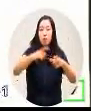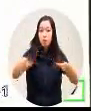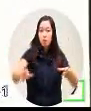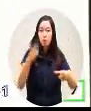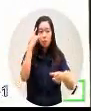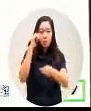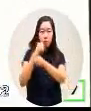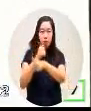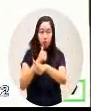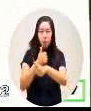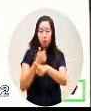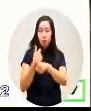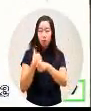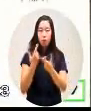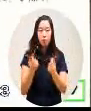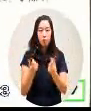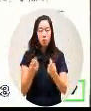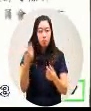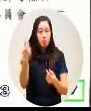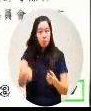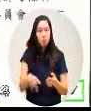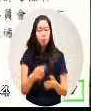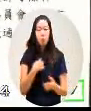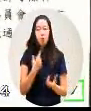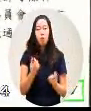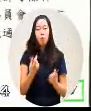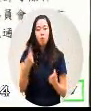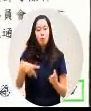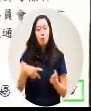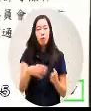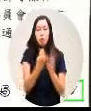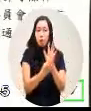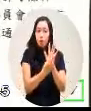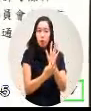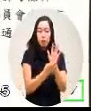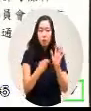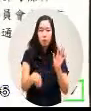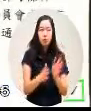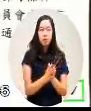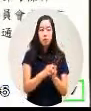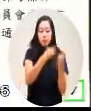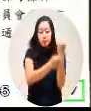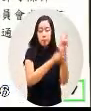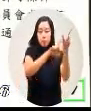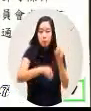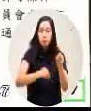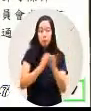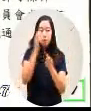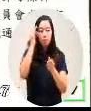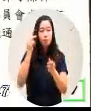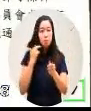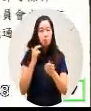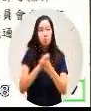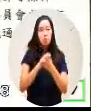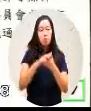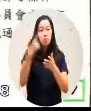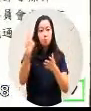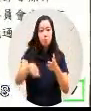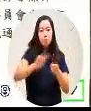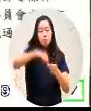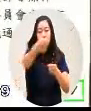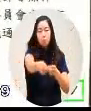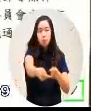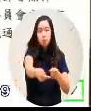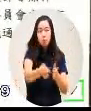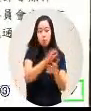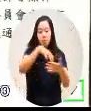啦、啊、哈。啊，我所以讲我嘛感觉哈，有一寡部分就是讲，伊这是依据哈按宪法里面延伸到我们的